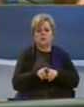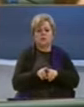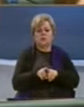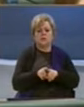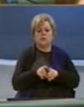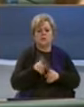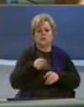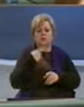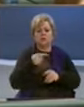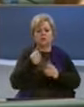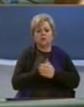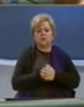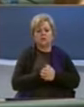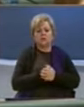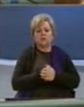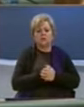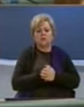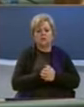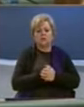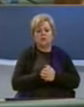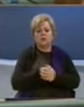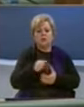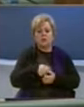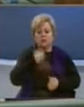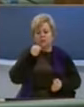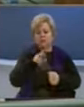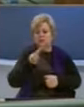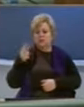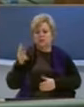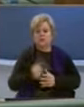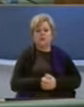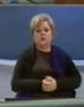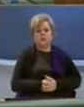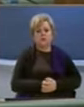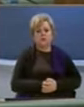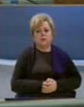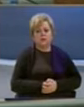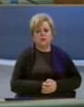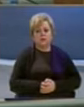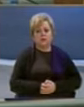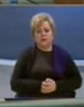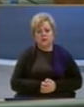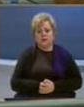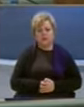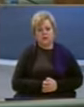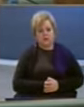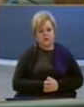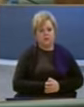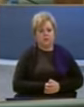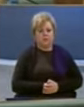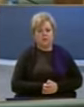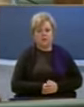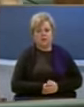profesionist. Dihet që edhe diplomuarit në atë pjesë, edhe përvoja e gjyqtarëve të asaj pjesë mundët me